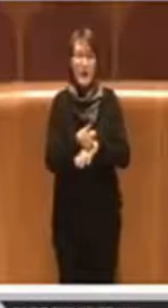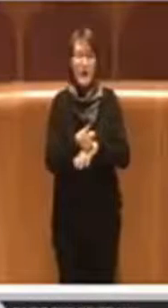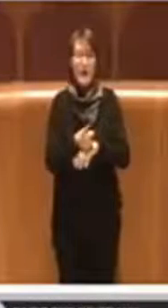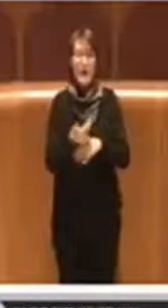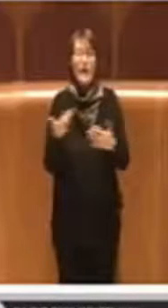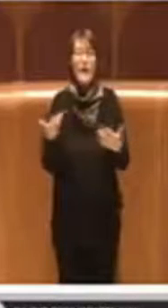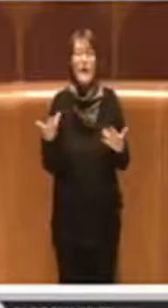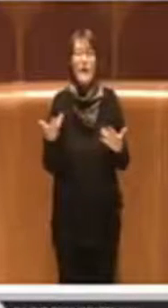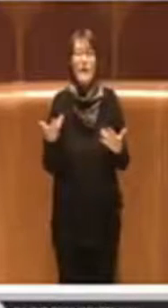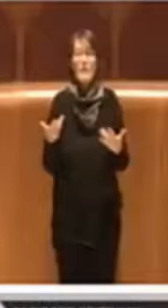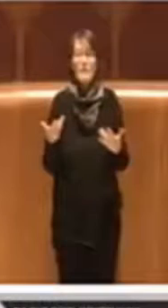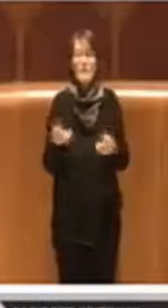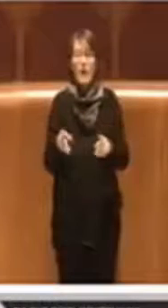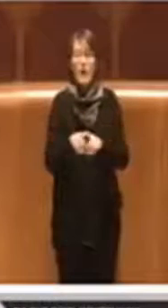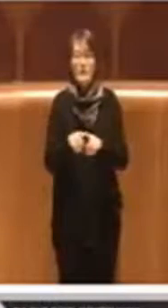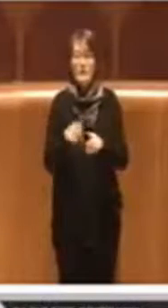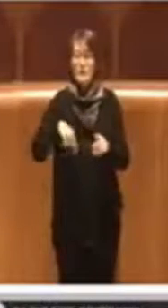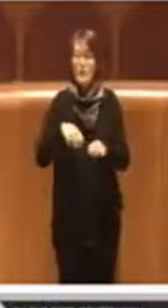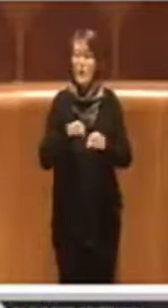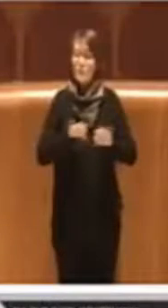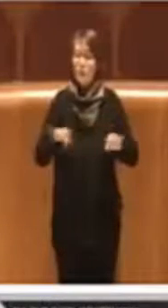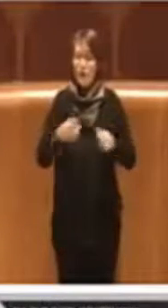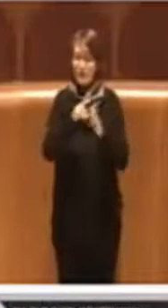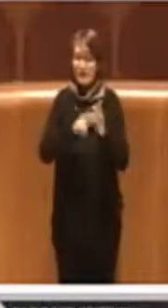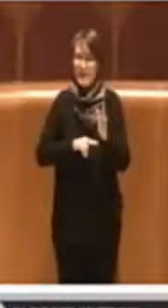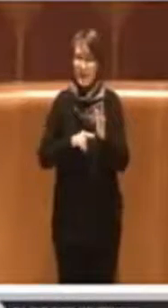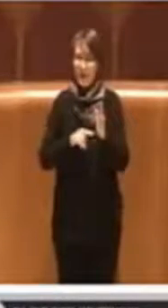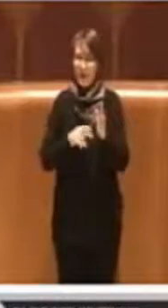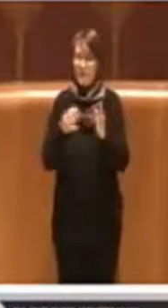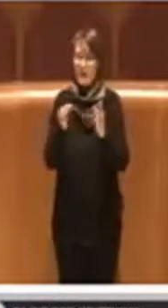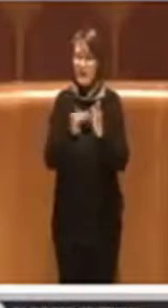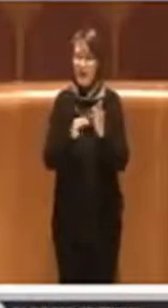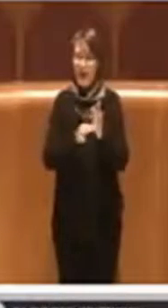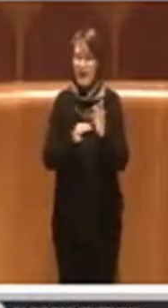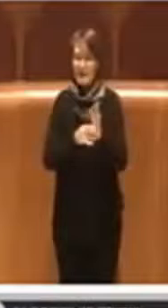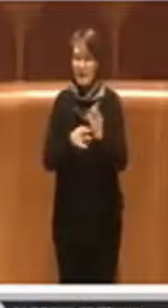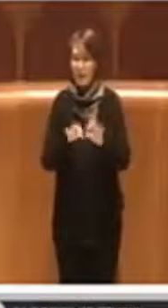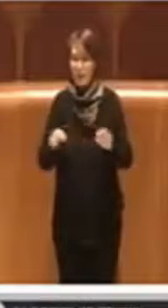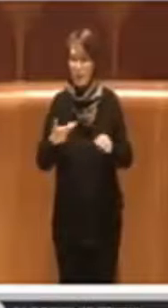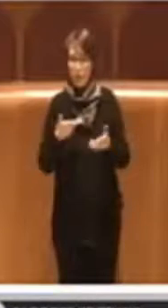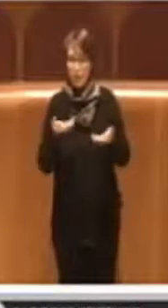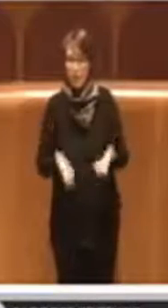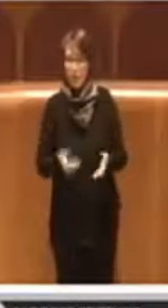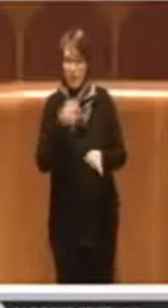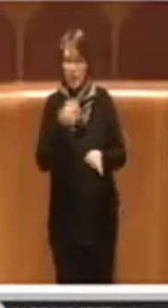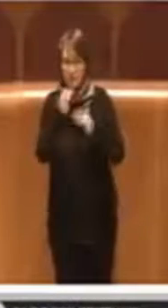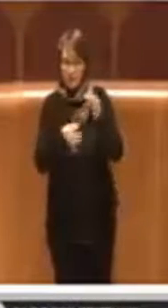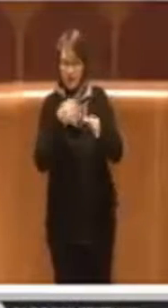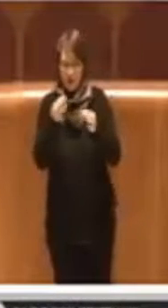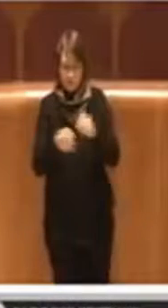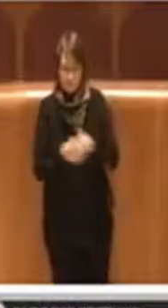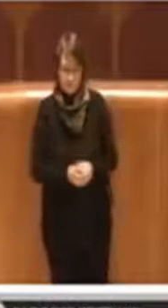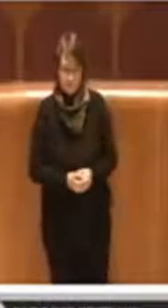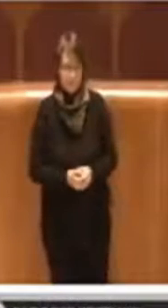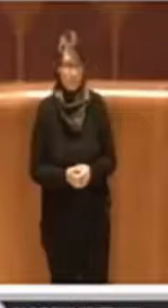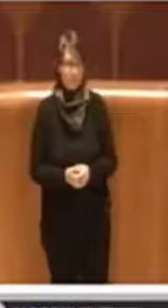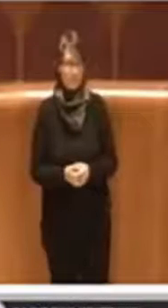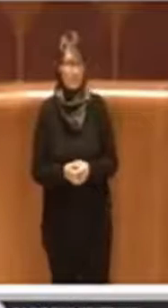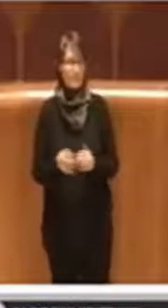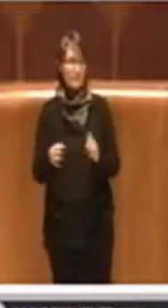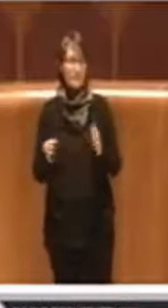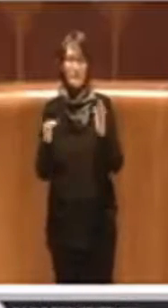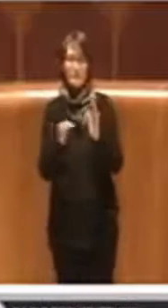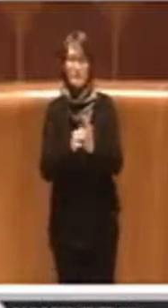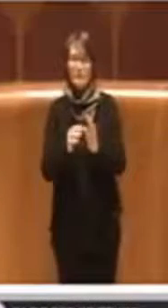nostro regolamento ad applicare questi articoli che vi sto per enunciare, che sono molto semplici. All'articolo 4,